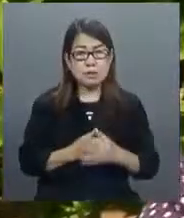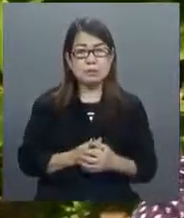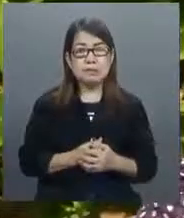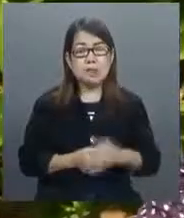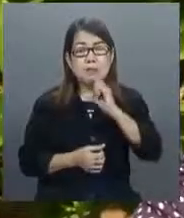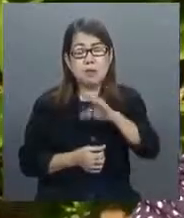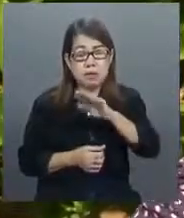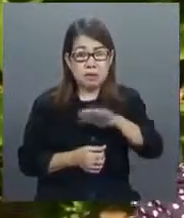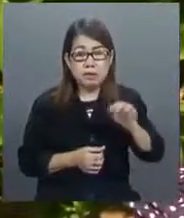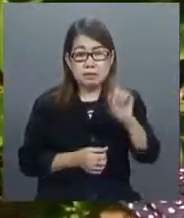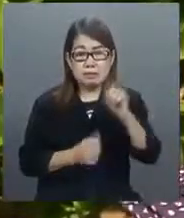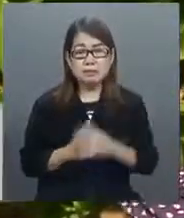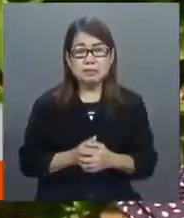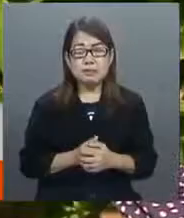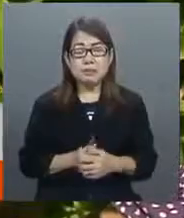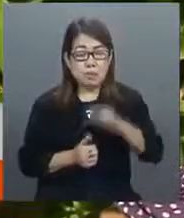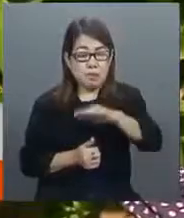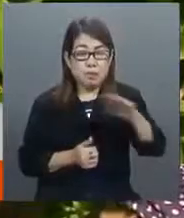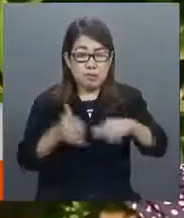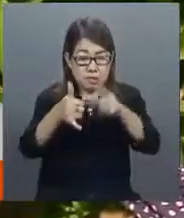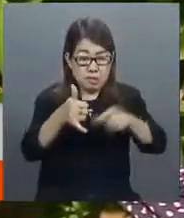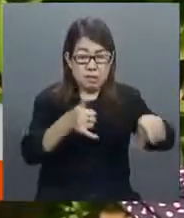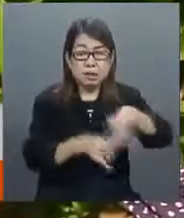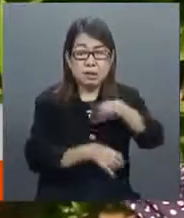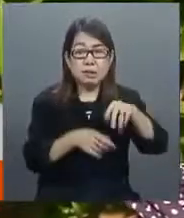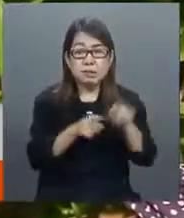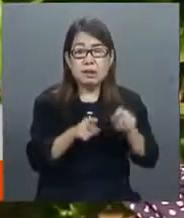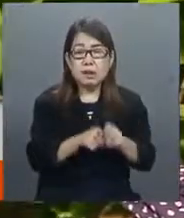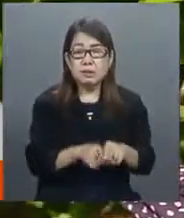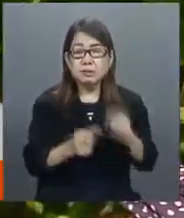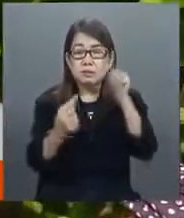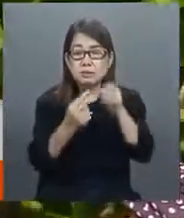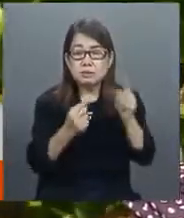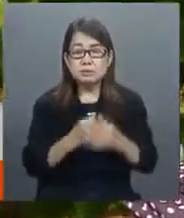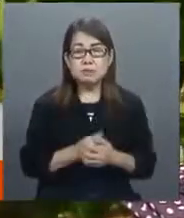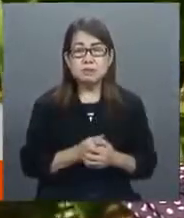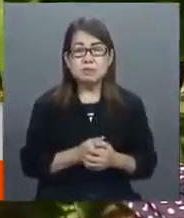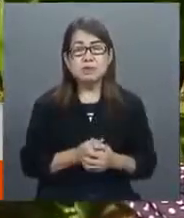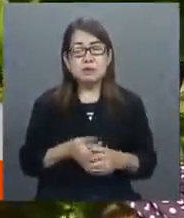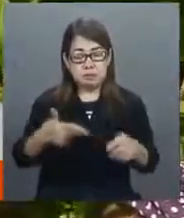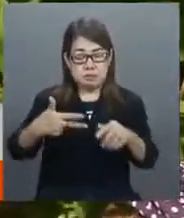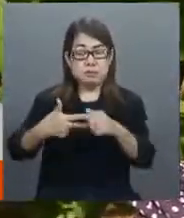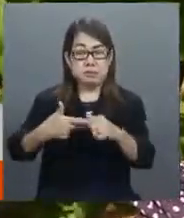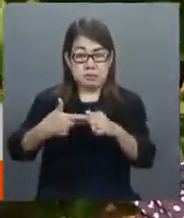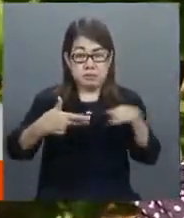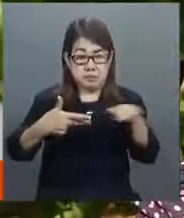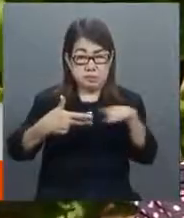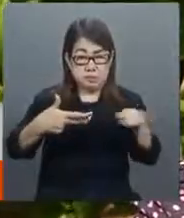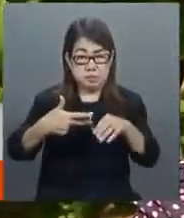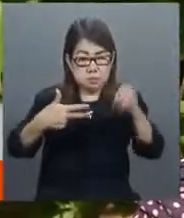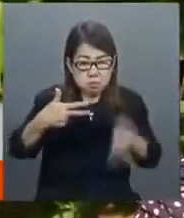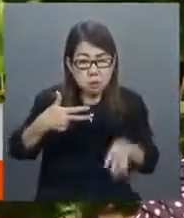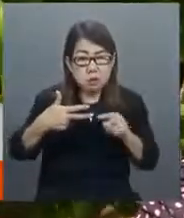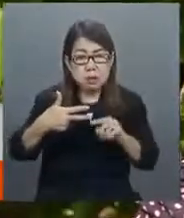สอบเหมือนกันนะคะและเด็กพวกนี้ก็อยู่ในระดับถือว่าอยู่ในระดับปานกลางไม่ใช่ว่าตกนะคะ